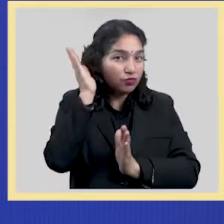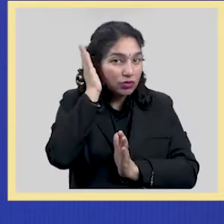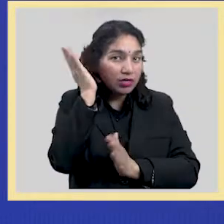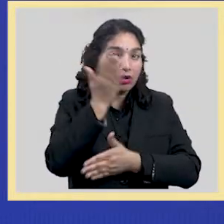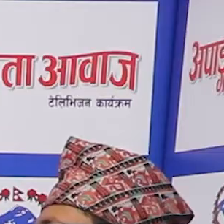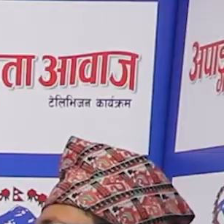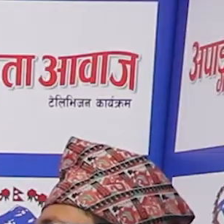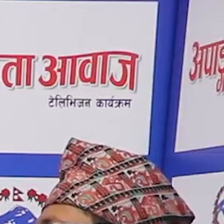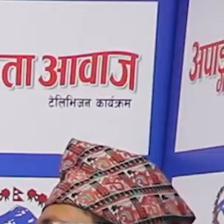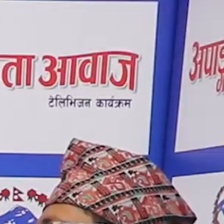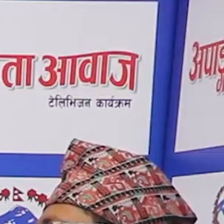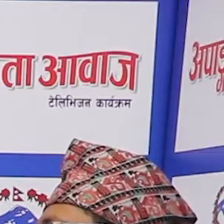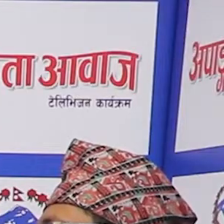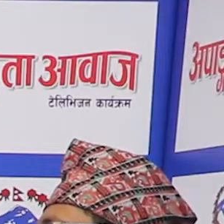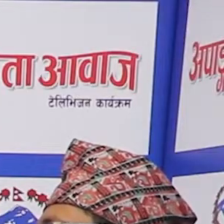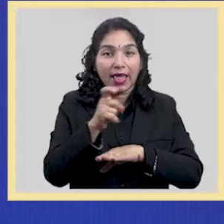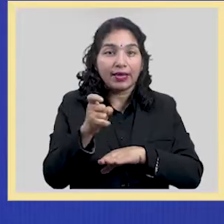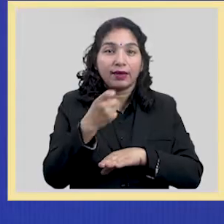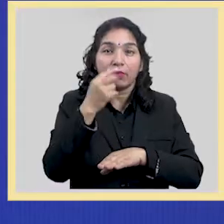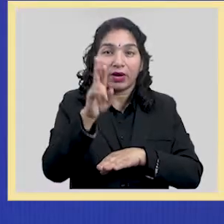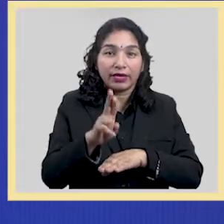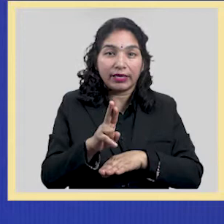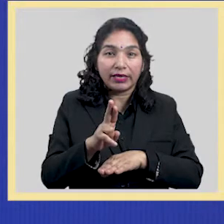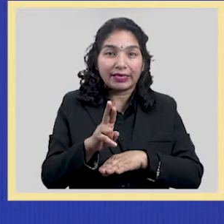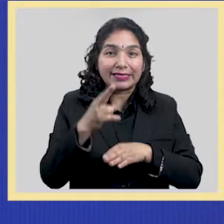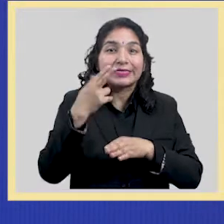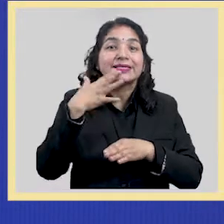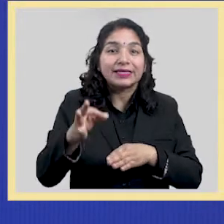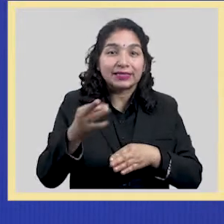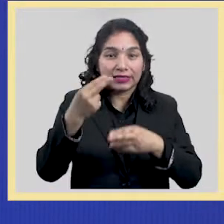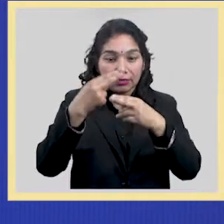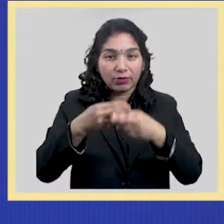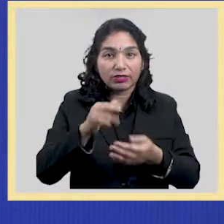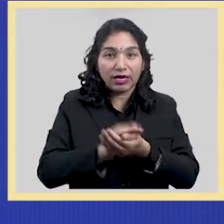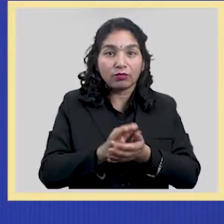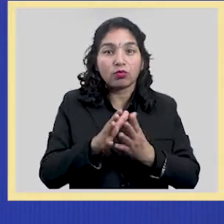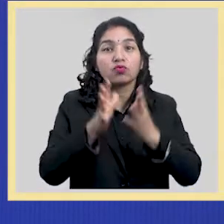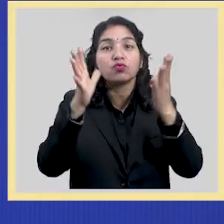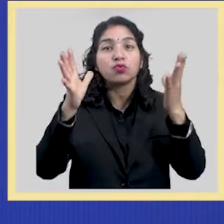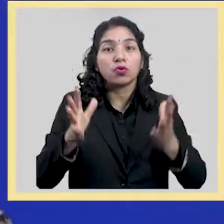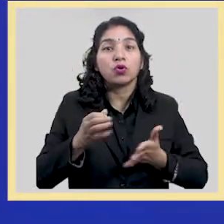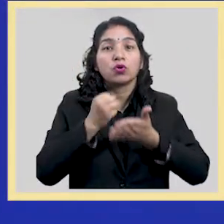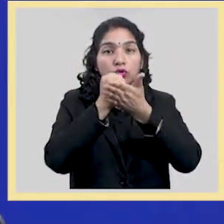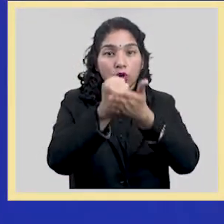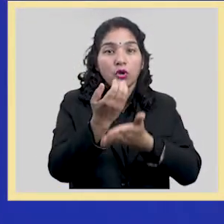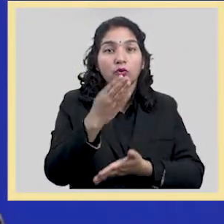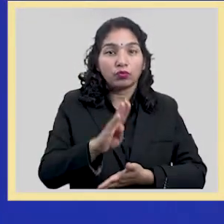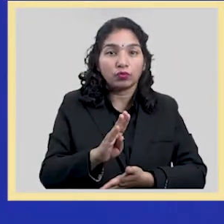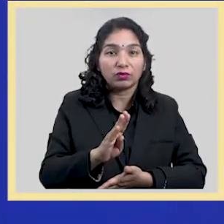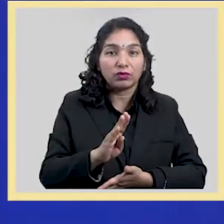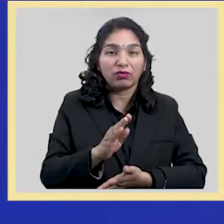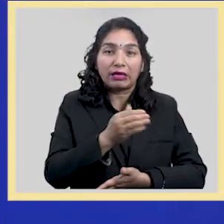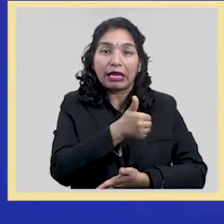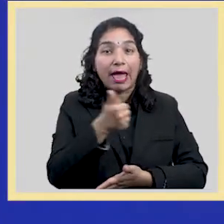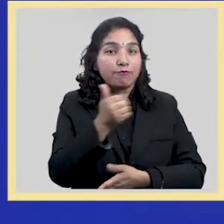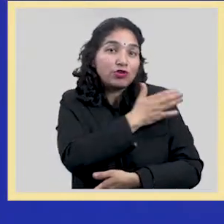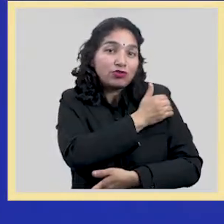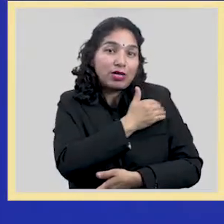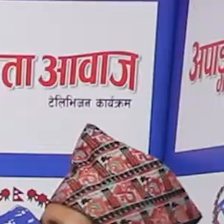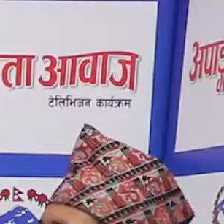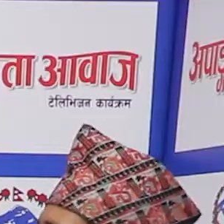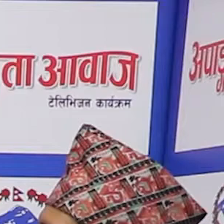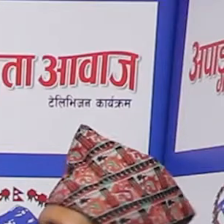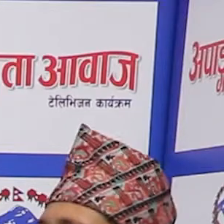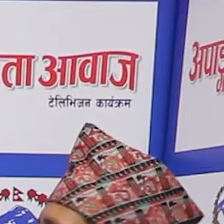पनि सुनिदिएर अपाङ्गता भएका व्यक्तिहरूको लागि पनि भनेर चाहिँ निश्चित एउटा केही बजेट राखिदिनु भने एकदमै ठुलो सहयोग हुन्छ। यसले चाहिँ